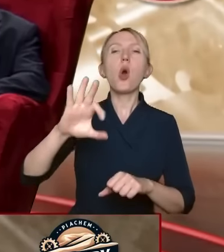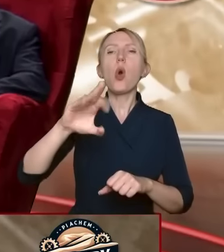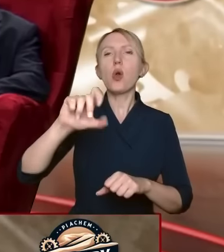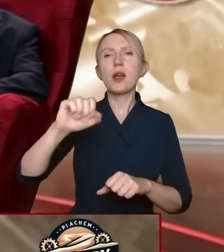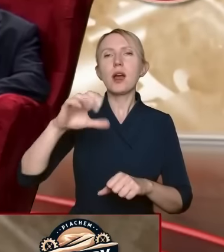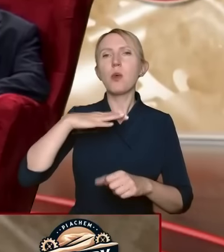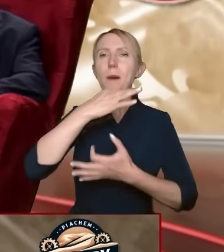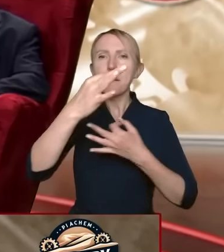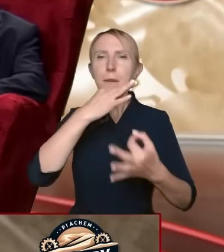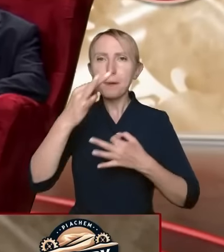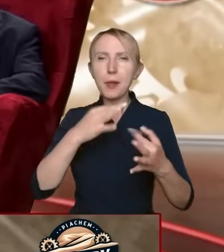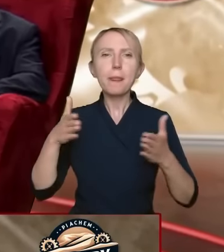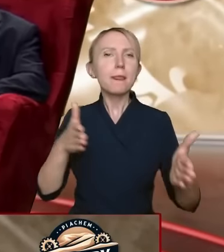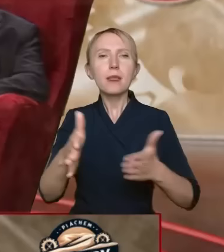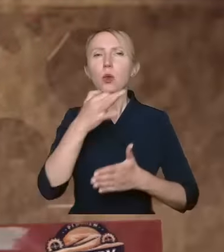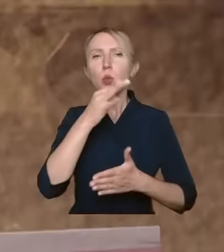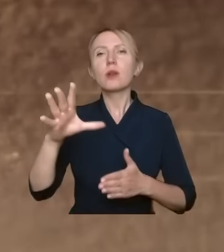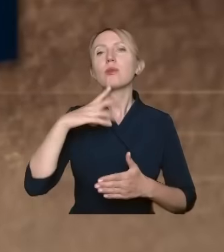sondę, zobaczmy.